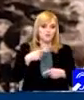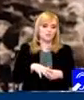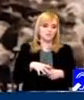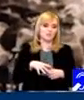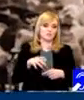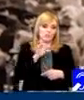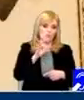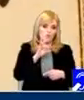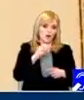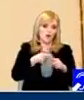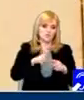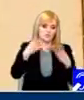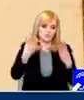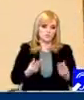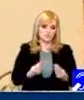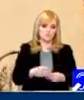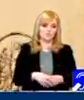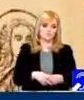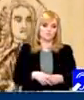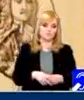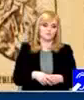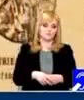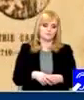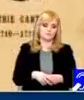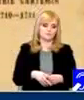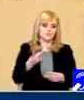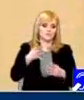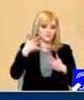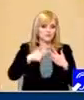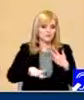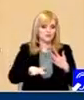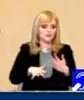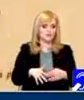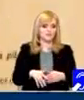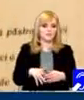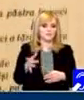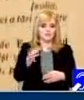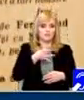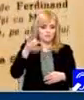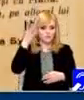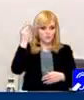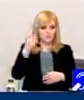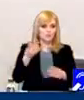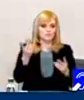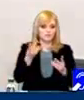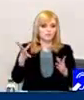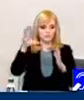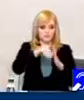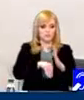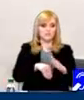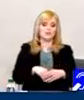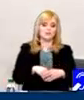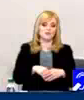numele sufletului lor și cu ajutorul creierului și ar putea să înțeleagă foarte clar că Republica Moldova trebuie să ia în cele